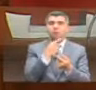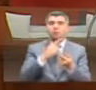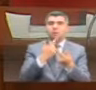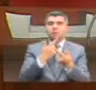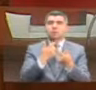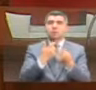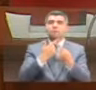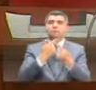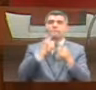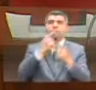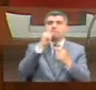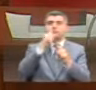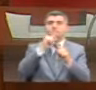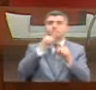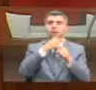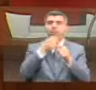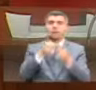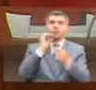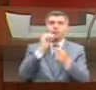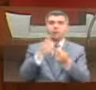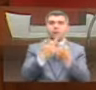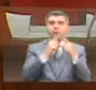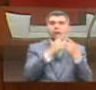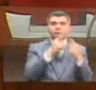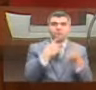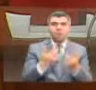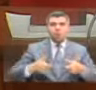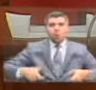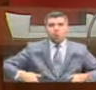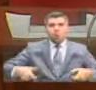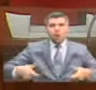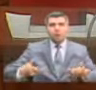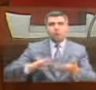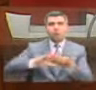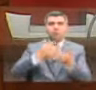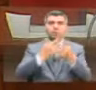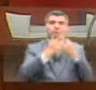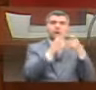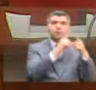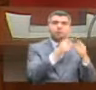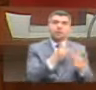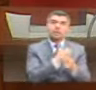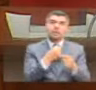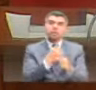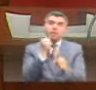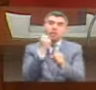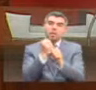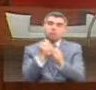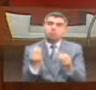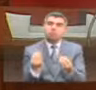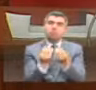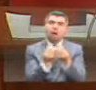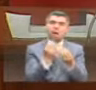أو البيوطبية أو المستحضرات التجميلية أو المستلزمات الطبية بمهنيي الصحة وجمعيات